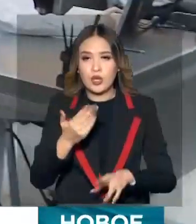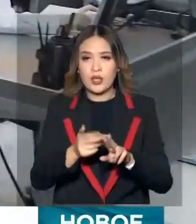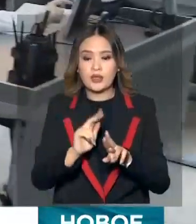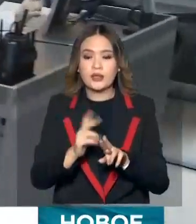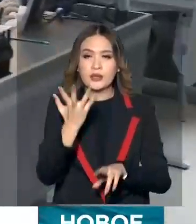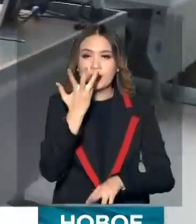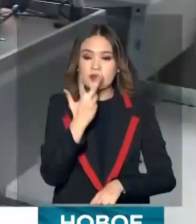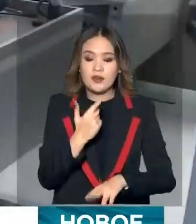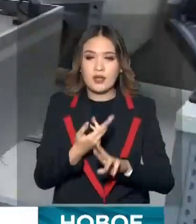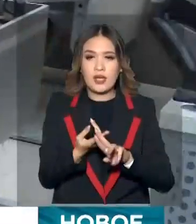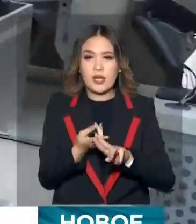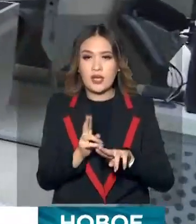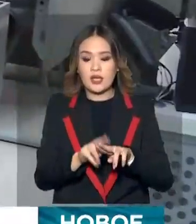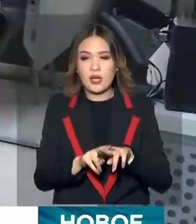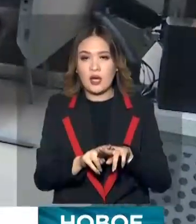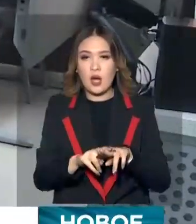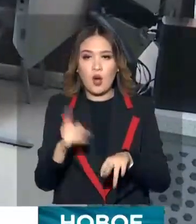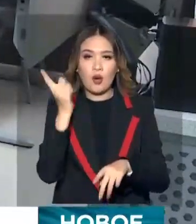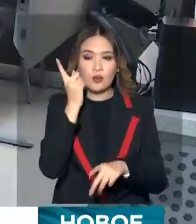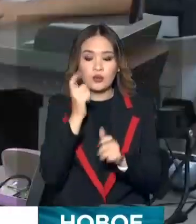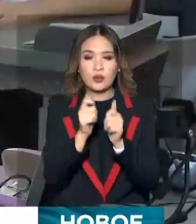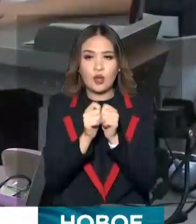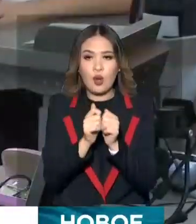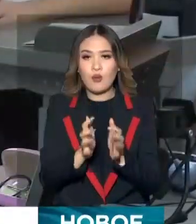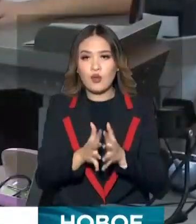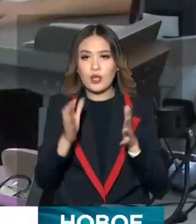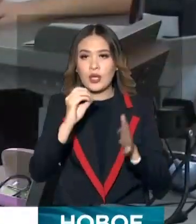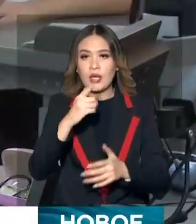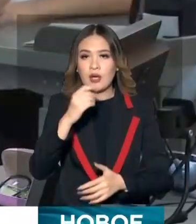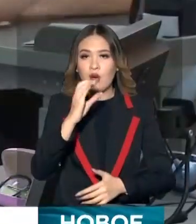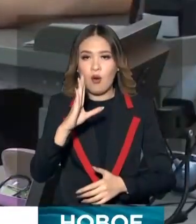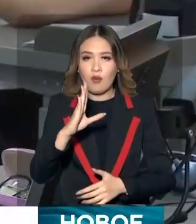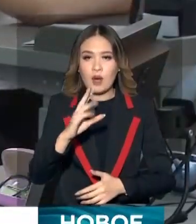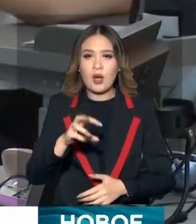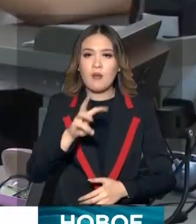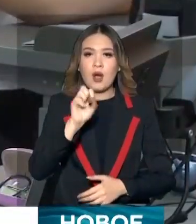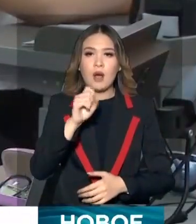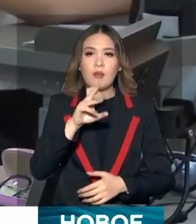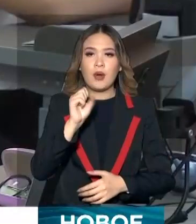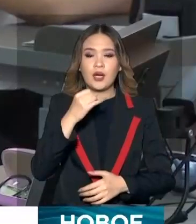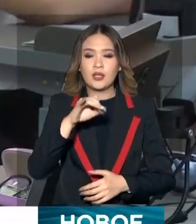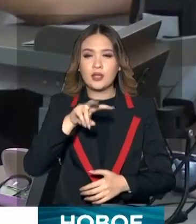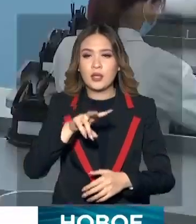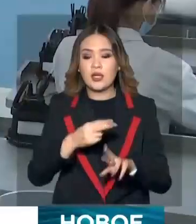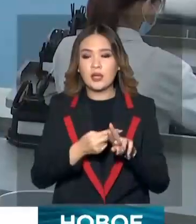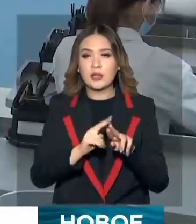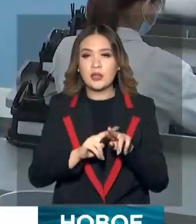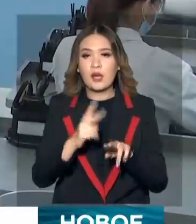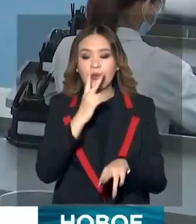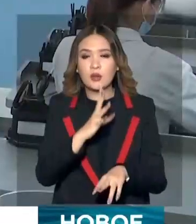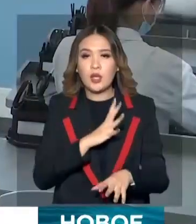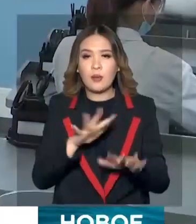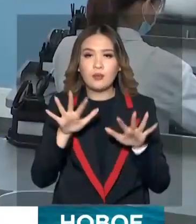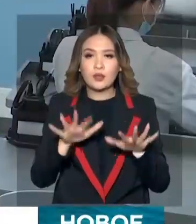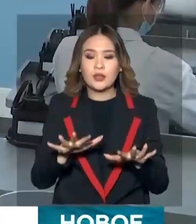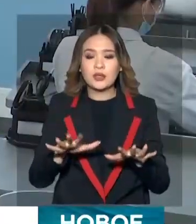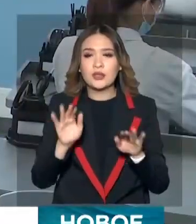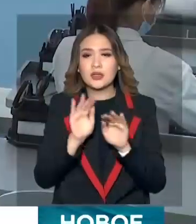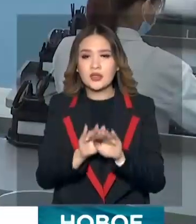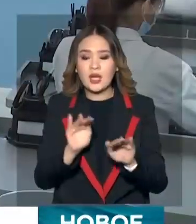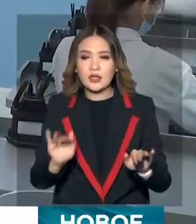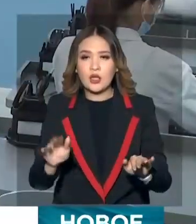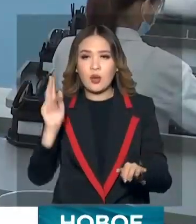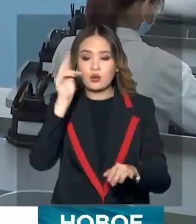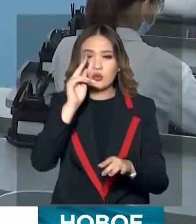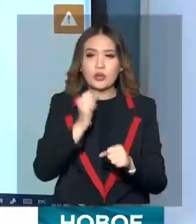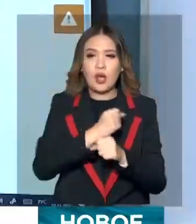процессов. Большая роль в этом отводится мобильному приложению «EGovMobile». Через него предлагают формировать очередь и распределять места в детских садах,